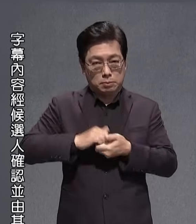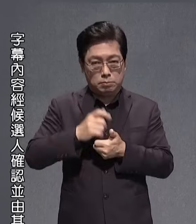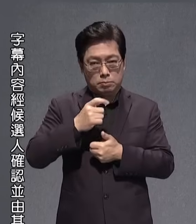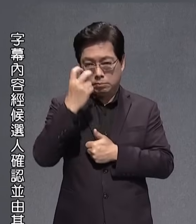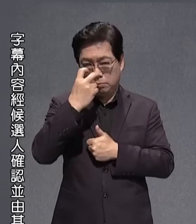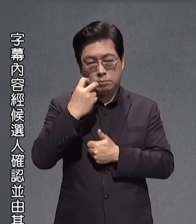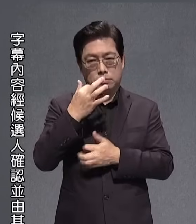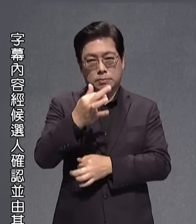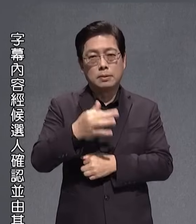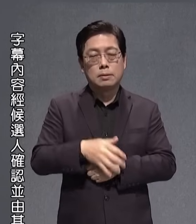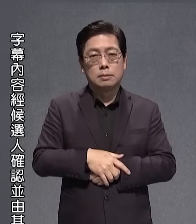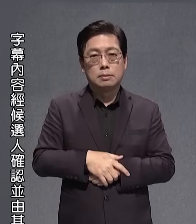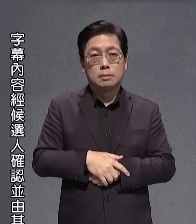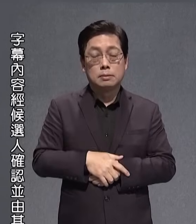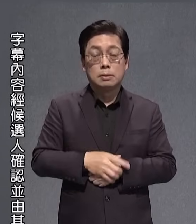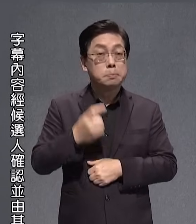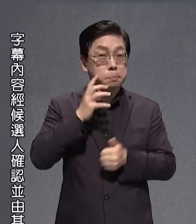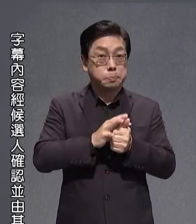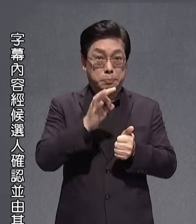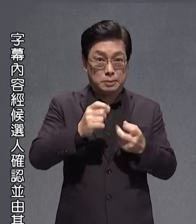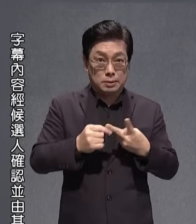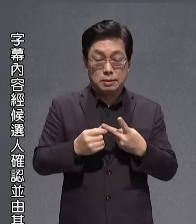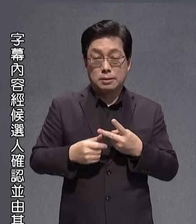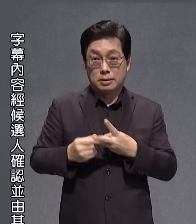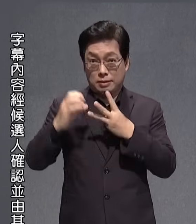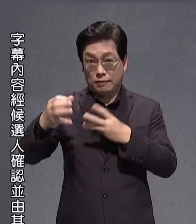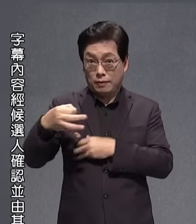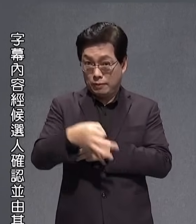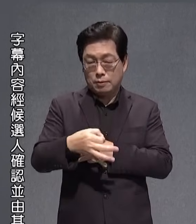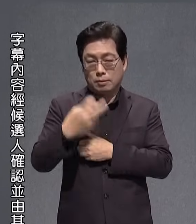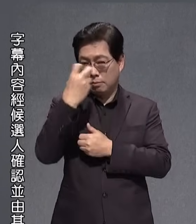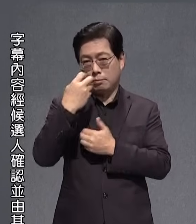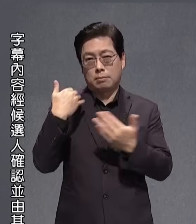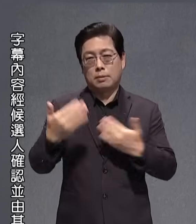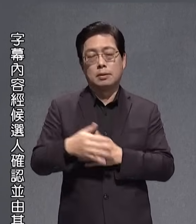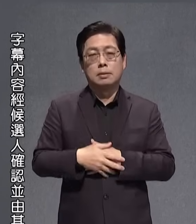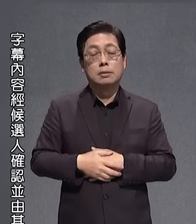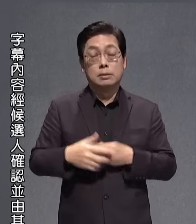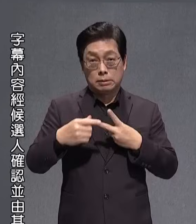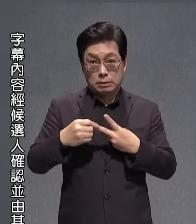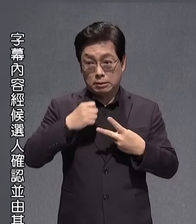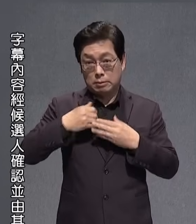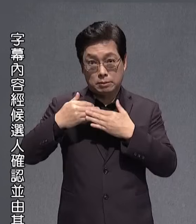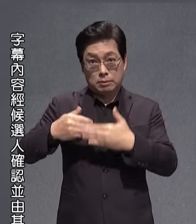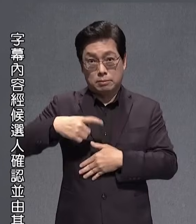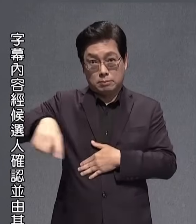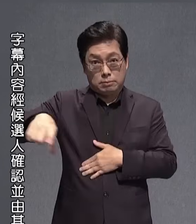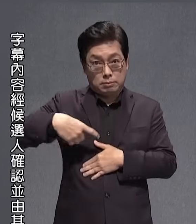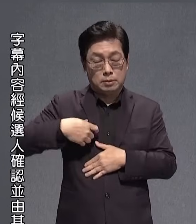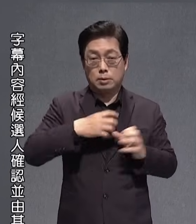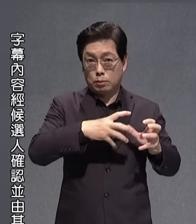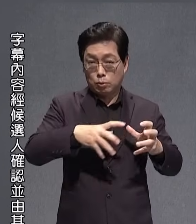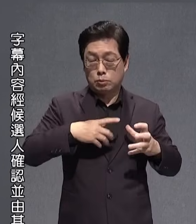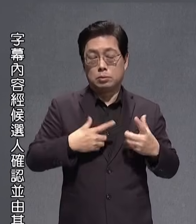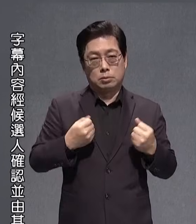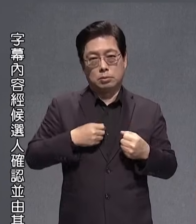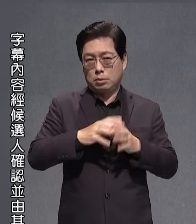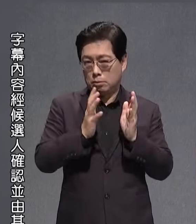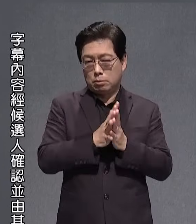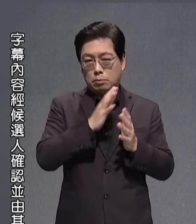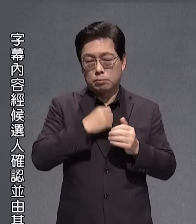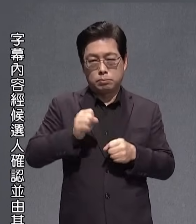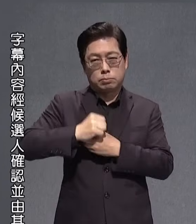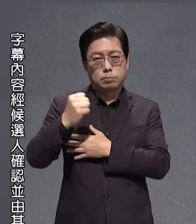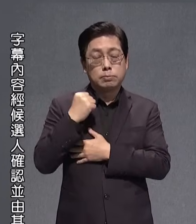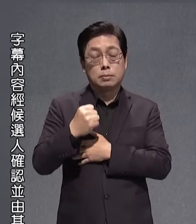条，虚拟货币跟第三方支付爱监管好些。再来，两岸跟国际的打击要强化，